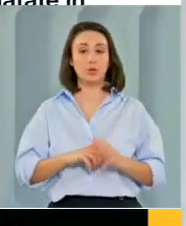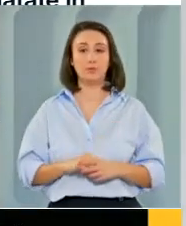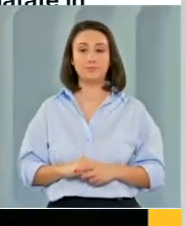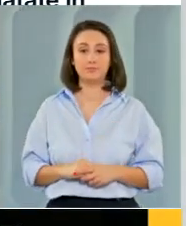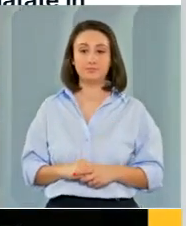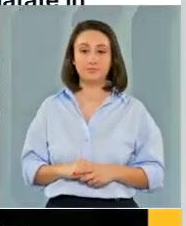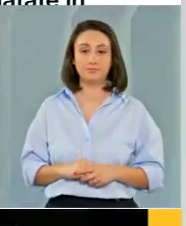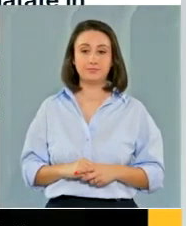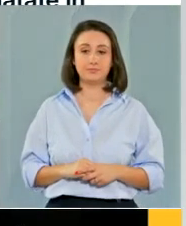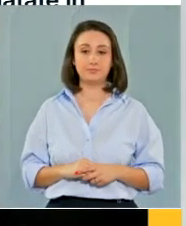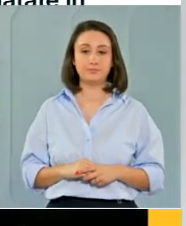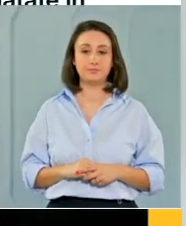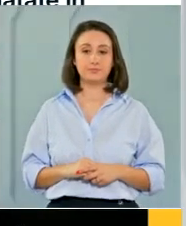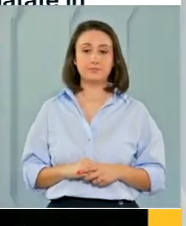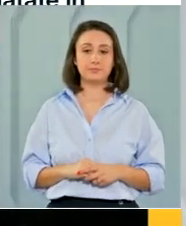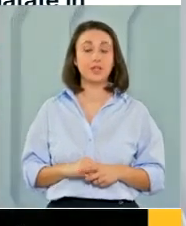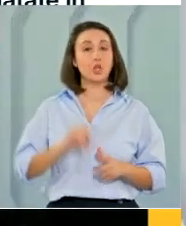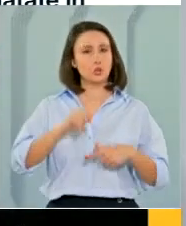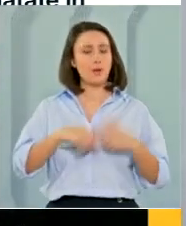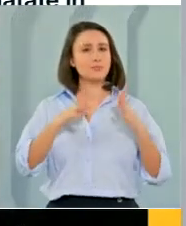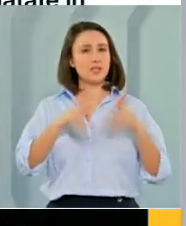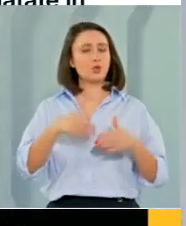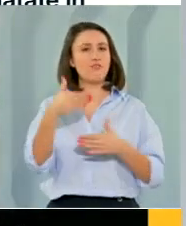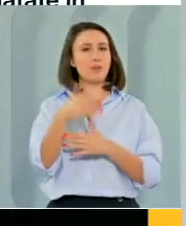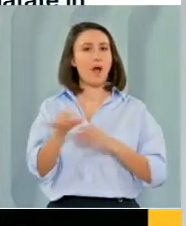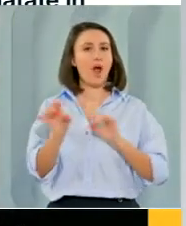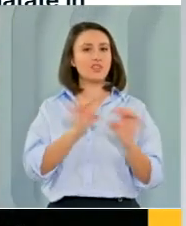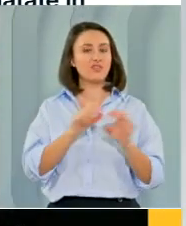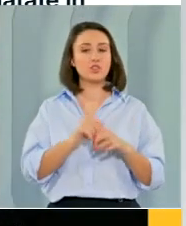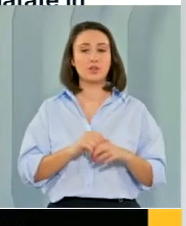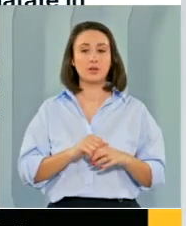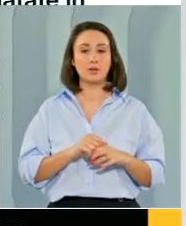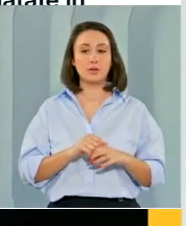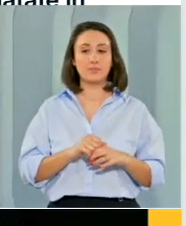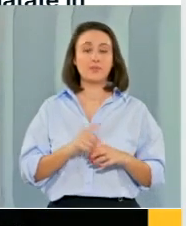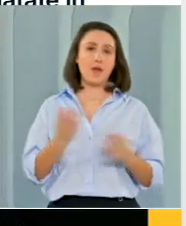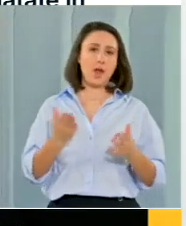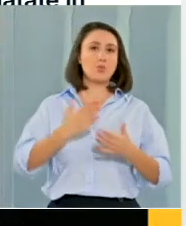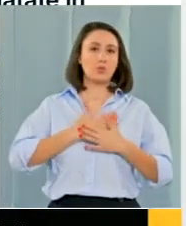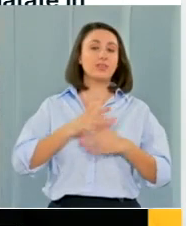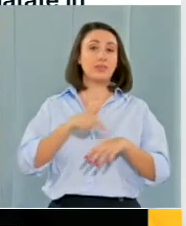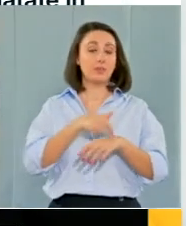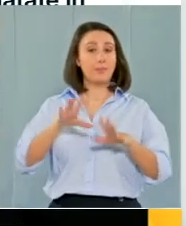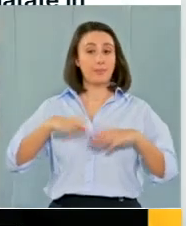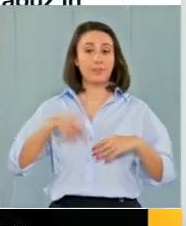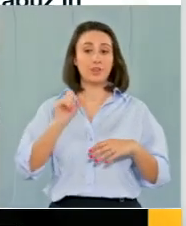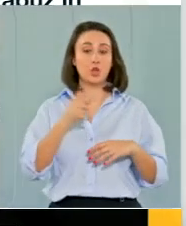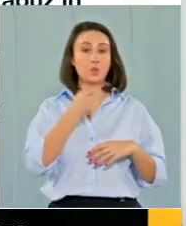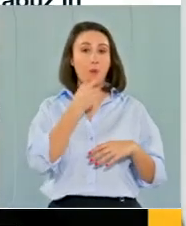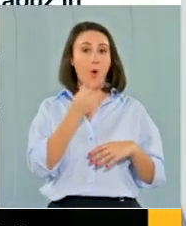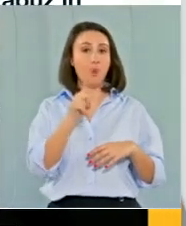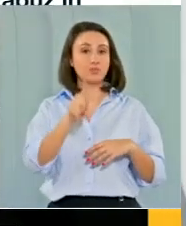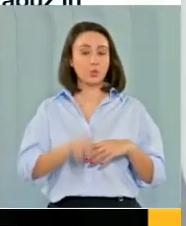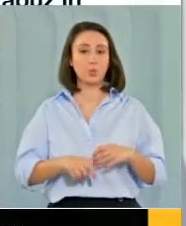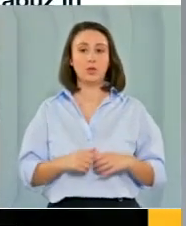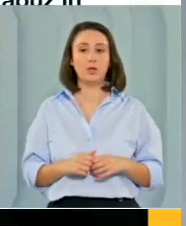8 luni de închisoare. Administratorul firmei de artificii, Daniela Niță, decedată între timp, a primit 12 ani și 8 luni,